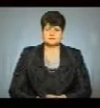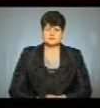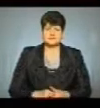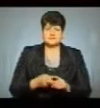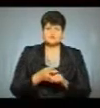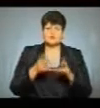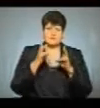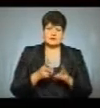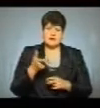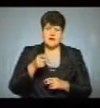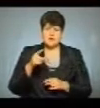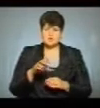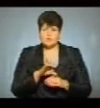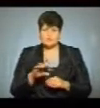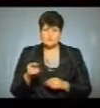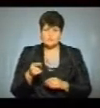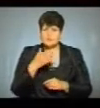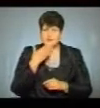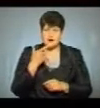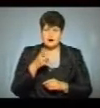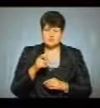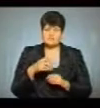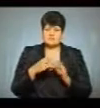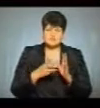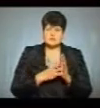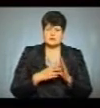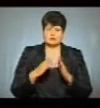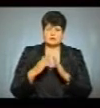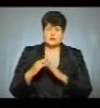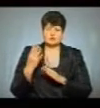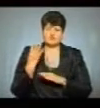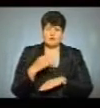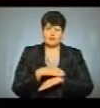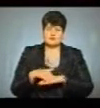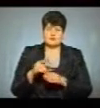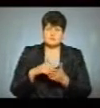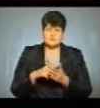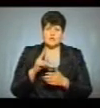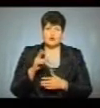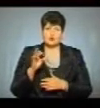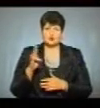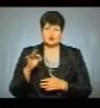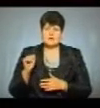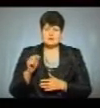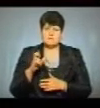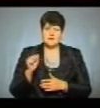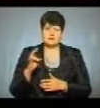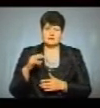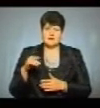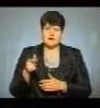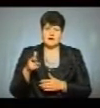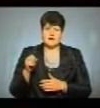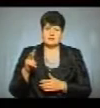Через аварію на газопроводі в Тернополі немає газу у 18 будинках на чотирьох вулицях міста. Це вулиці Конувальця, Бандери, Галицька та